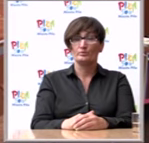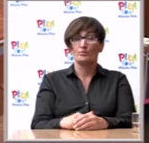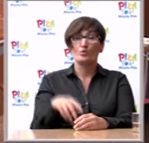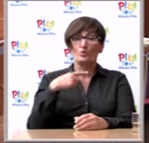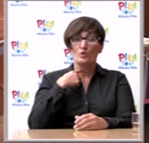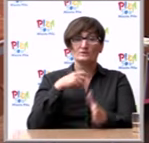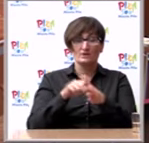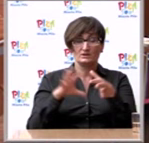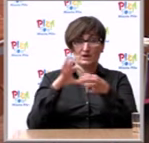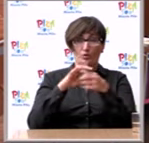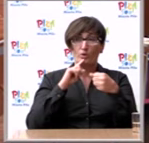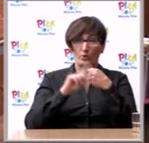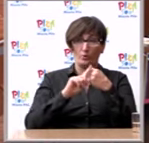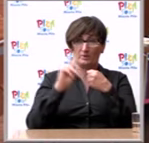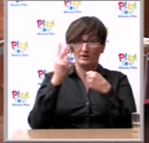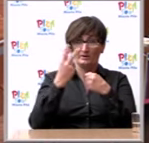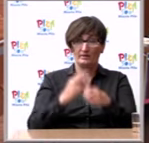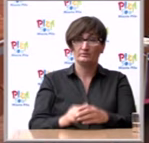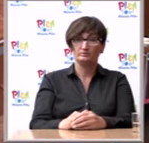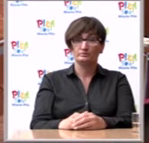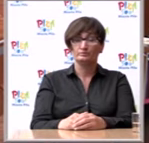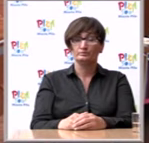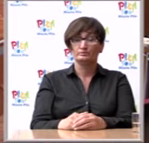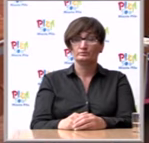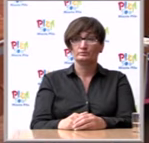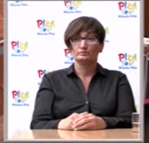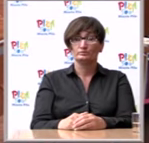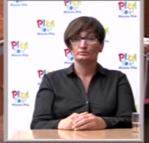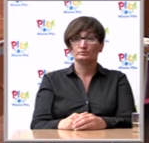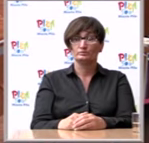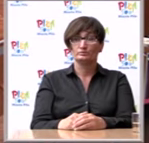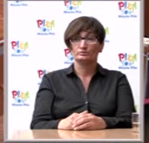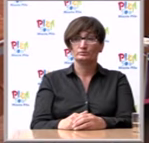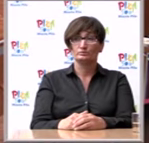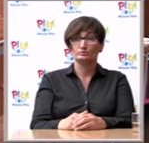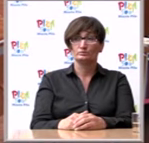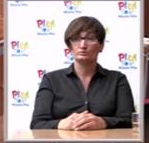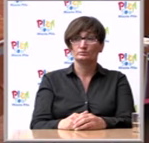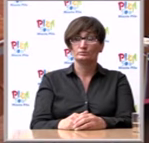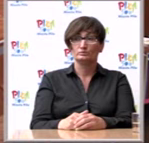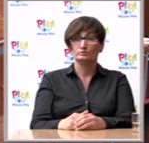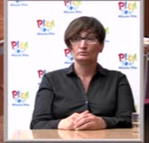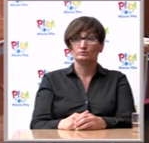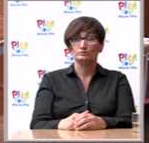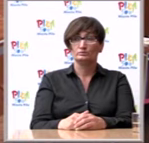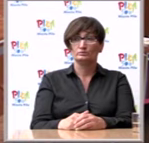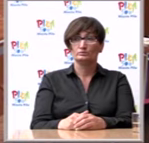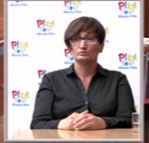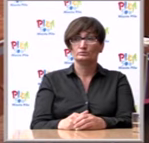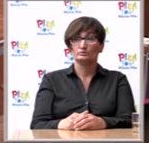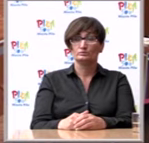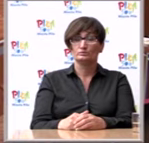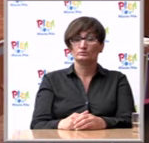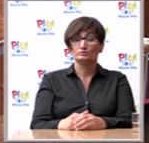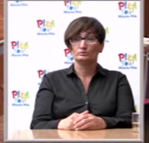2. Kto z pań i panów radnych jest za przyjęciem tego załącznika? Proszę o podniesienie ręki i naciśnięcie przycisku. Dziękuję. Kto jest przeciw?